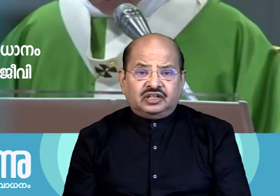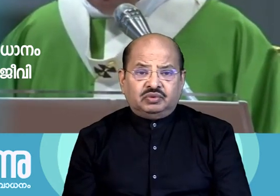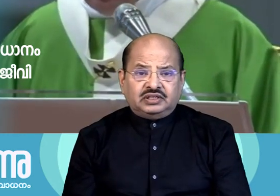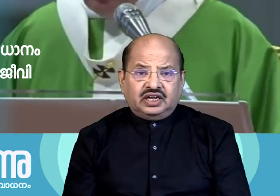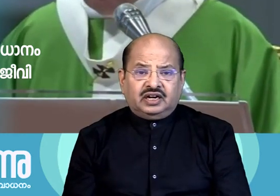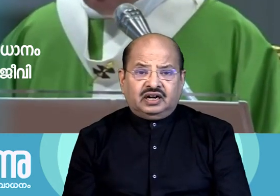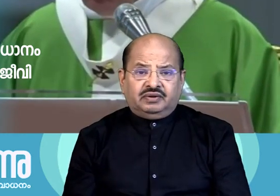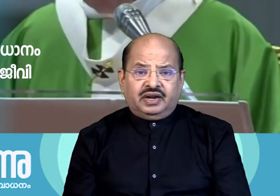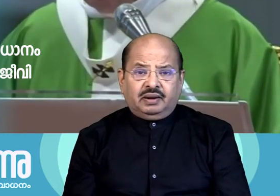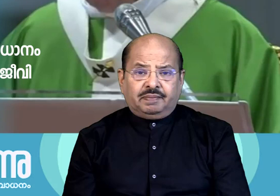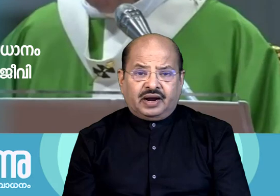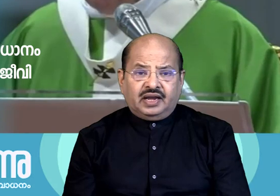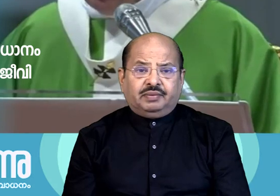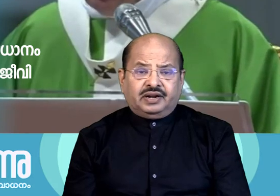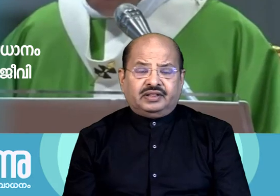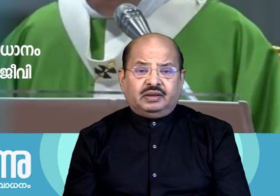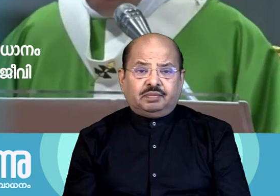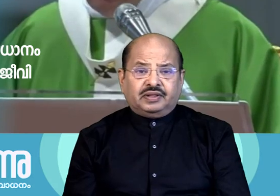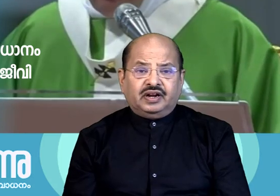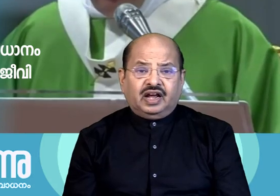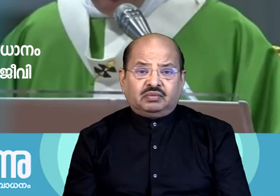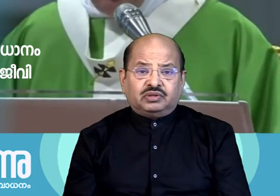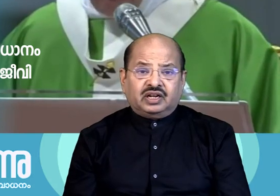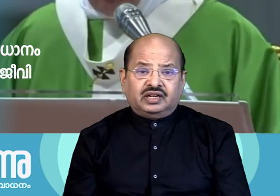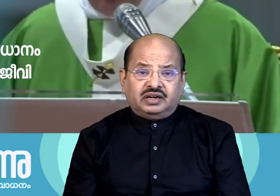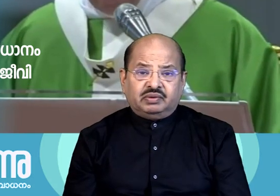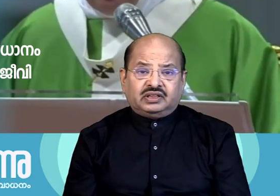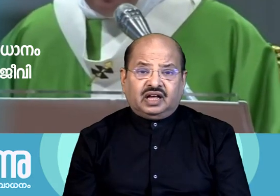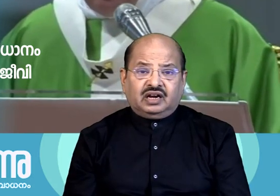പരിഗണിച്ച യുവജനങ്ങളുടെ പ്രായപരിധി